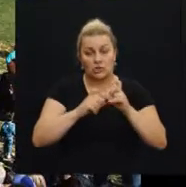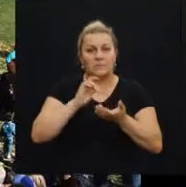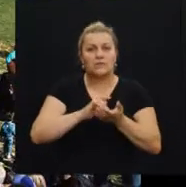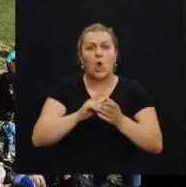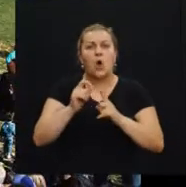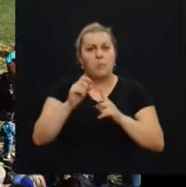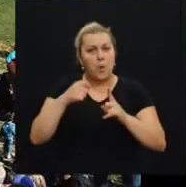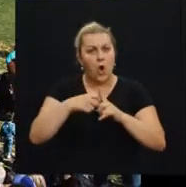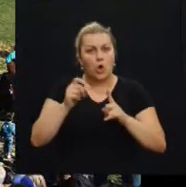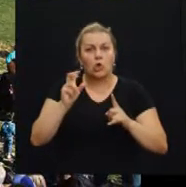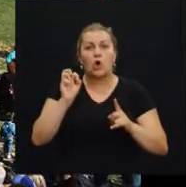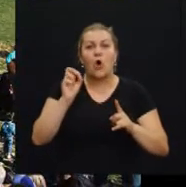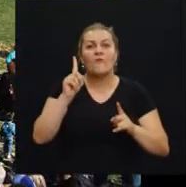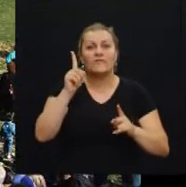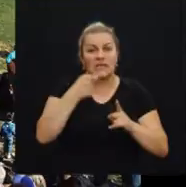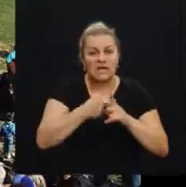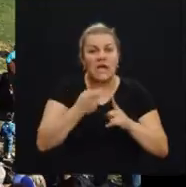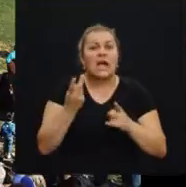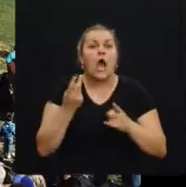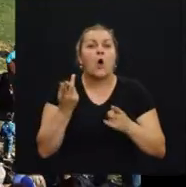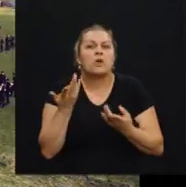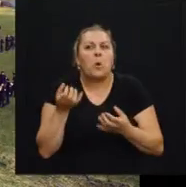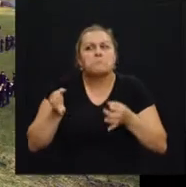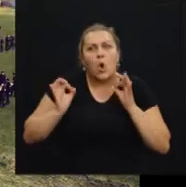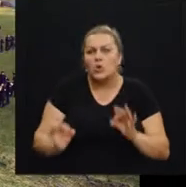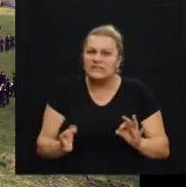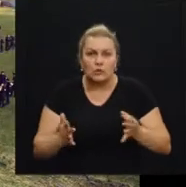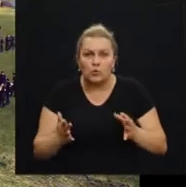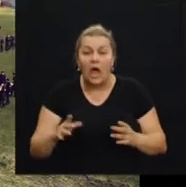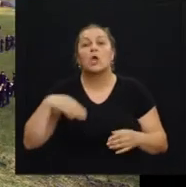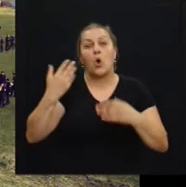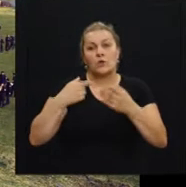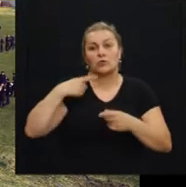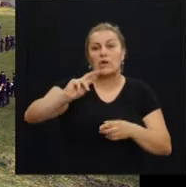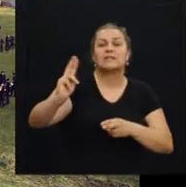noći neka osiguranja. Onda su nas pozvali u Sinj na